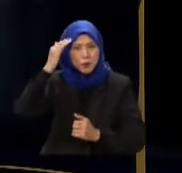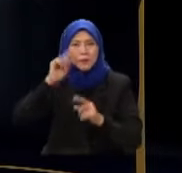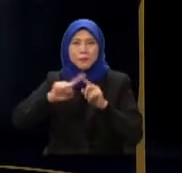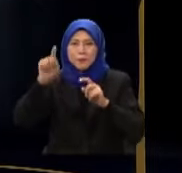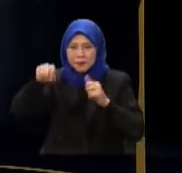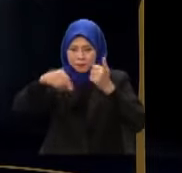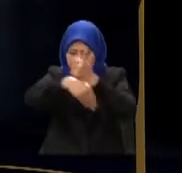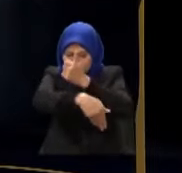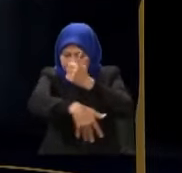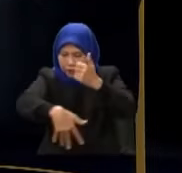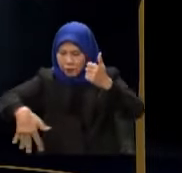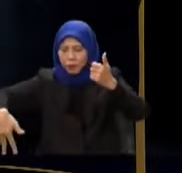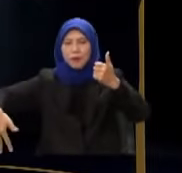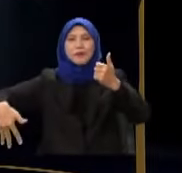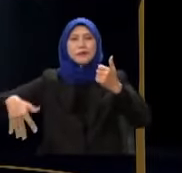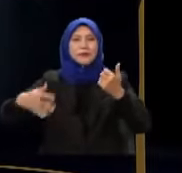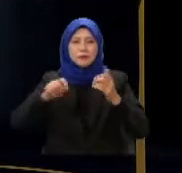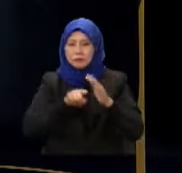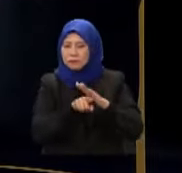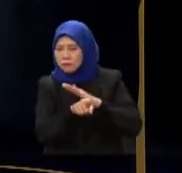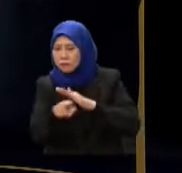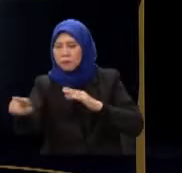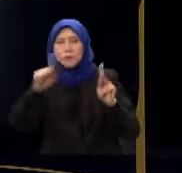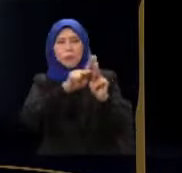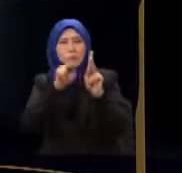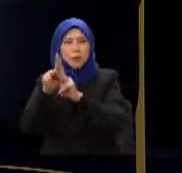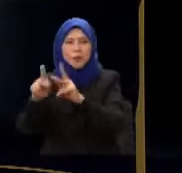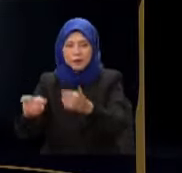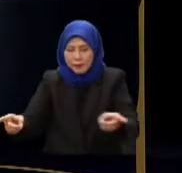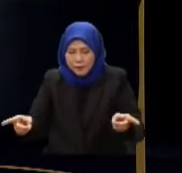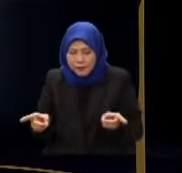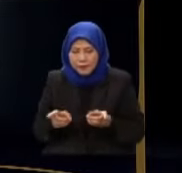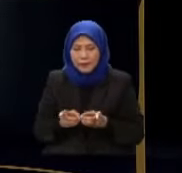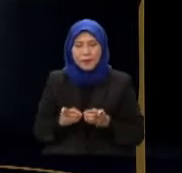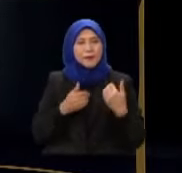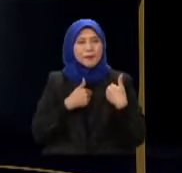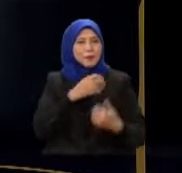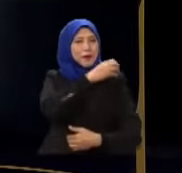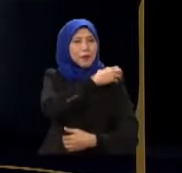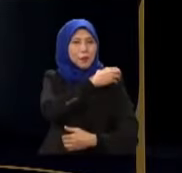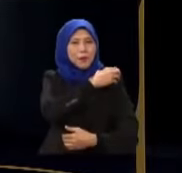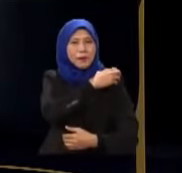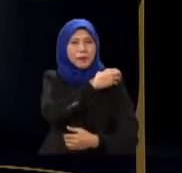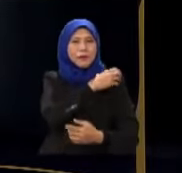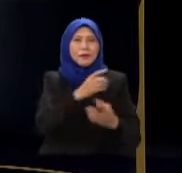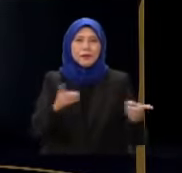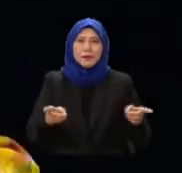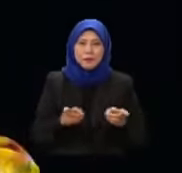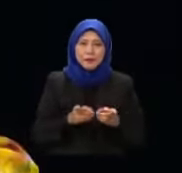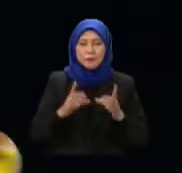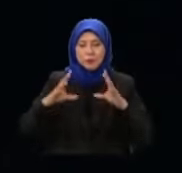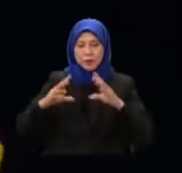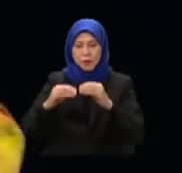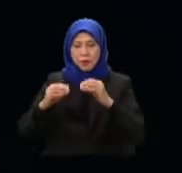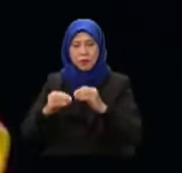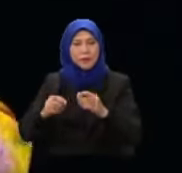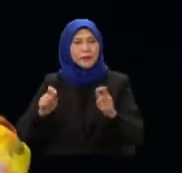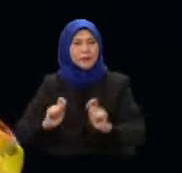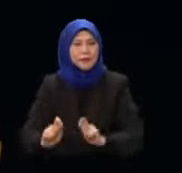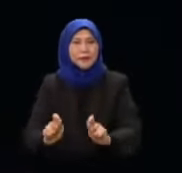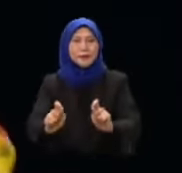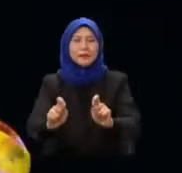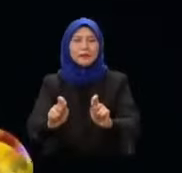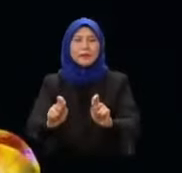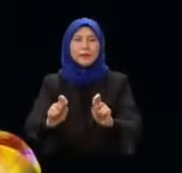daripada bawahnya menghemat energi perangkat daerah Gmail Sumantri tadi pegawai daerah Nikita dimushola tindakan daerah semoga